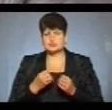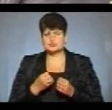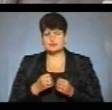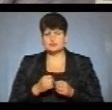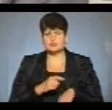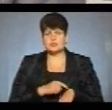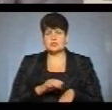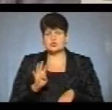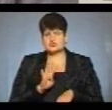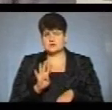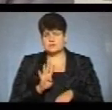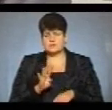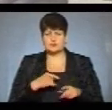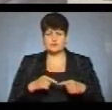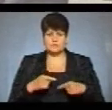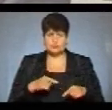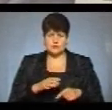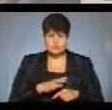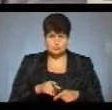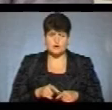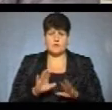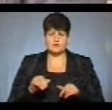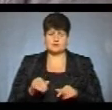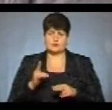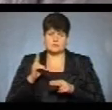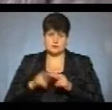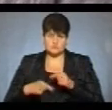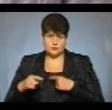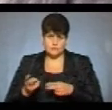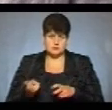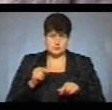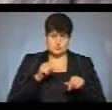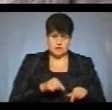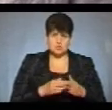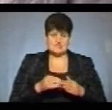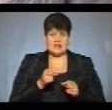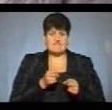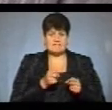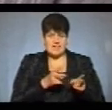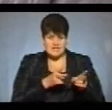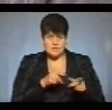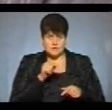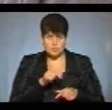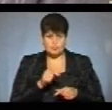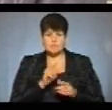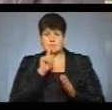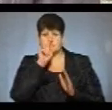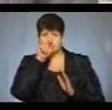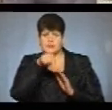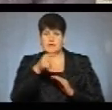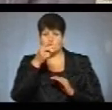години 4-ї, тут десь був футбол, після футболу вони прийшли сюди. І сусідка його відганяла, бо вони ще пробиралися на другий